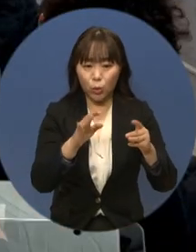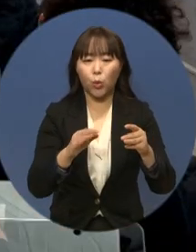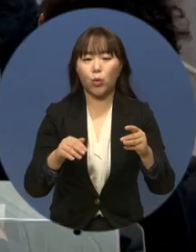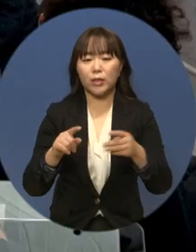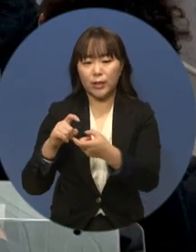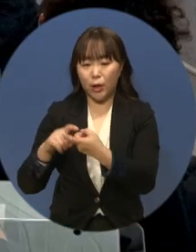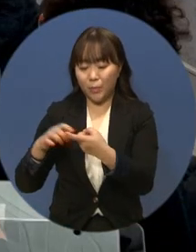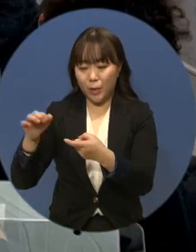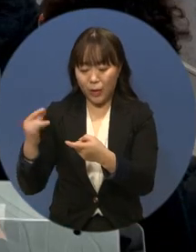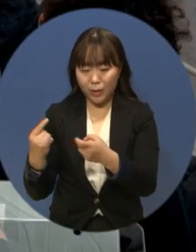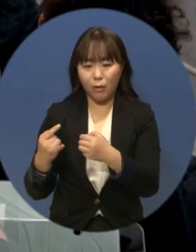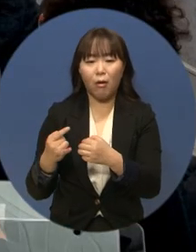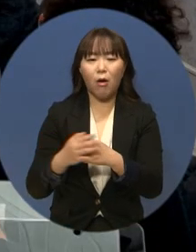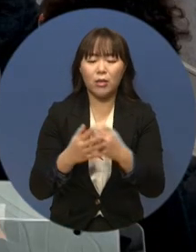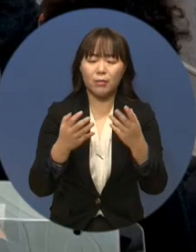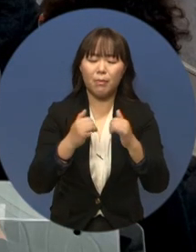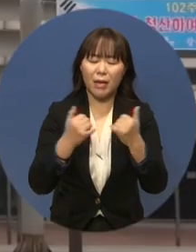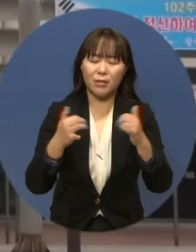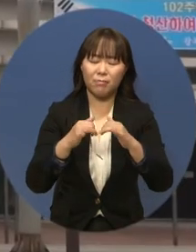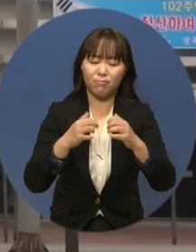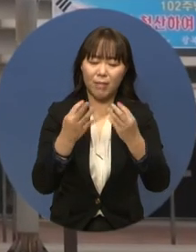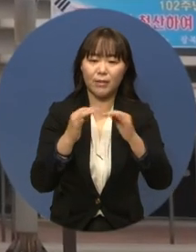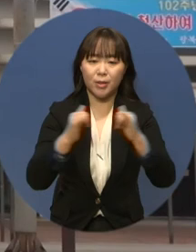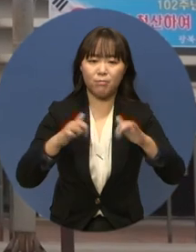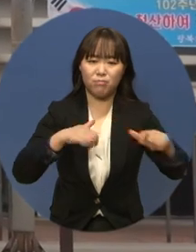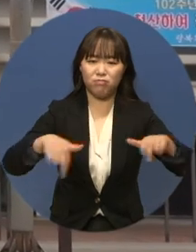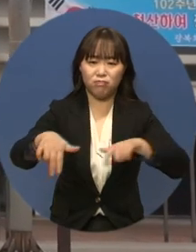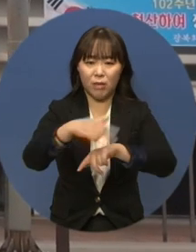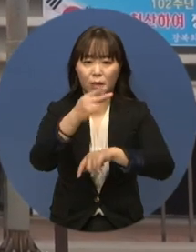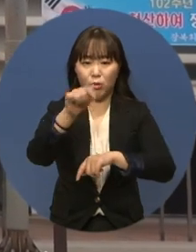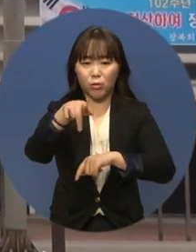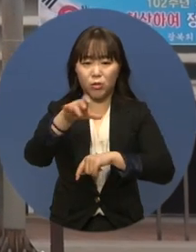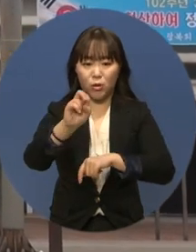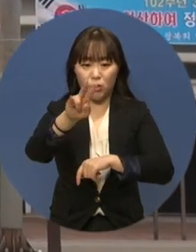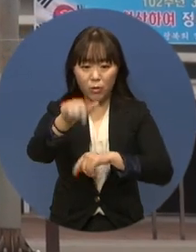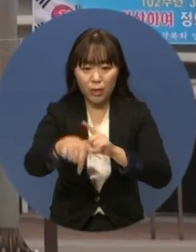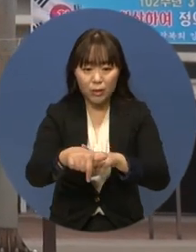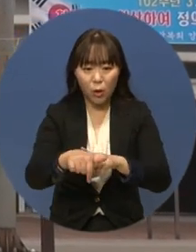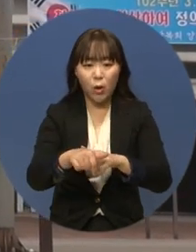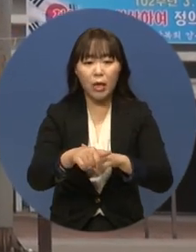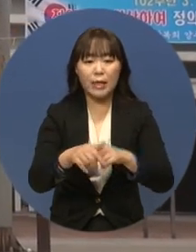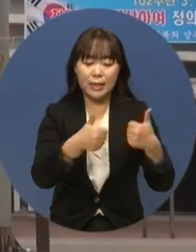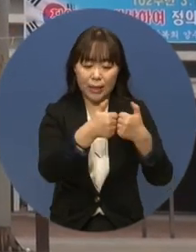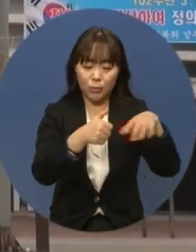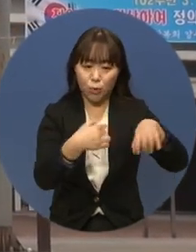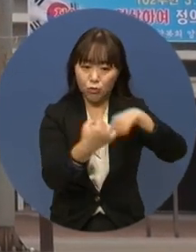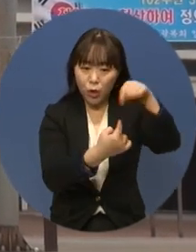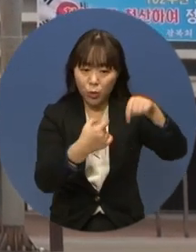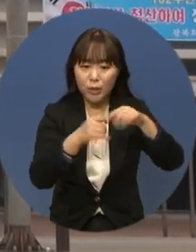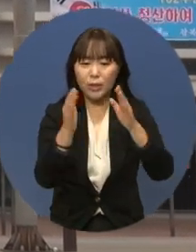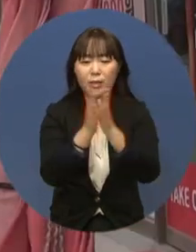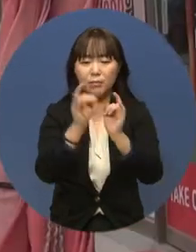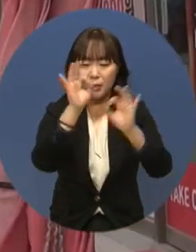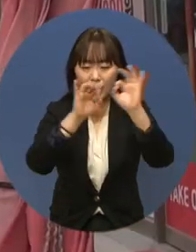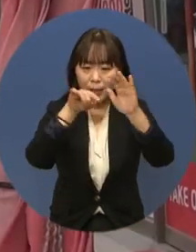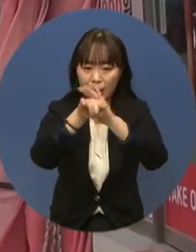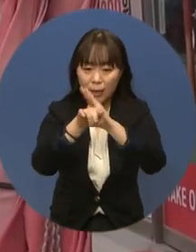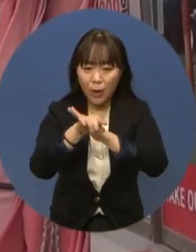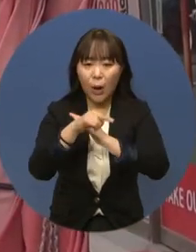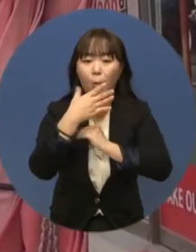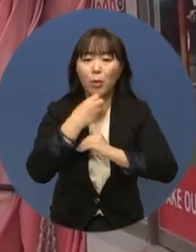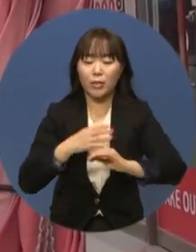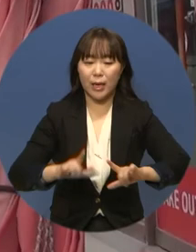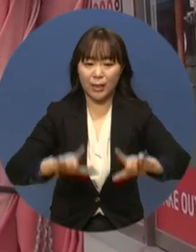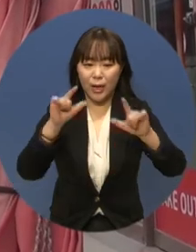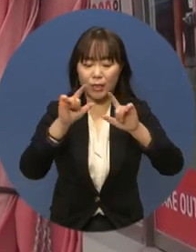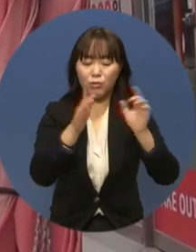통장 협의회는 유동 인구가 많은 덕정역에서 복지 상담소 운영과 찾아가는 방문 복지의 날을